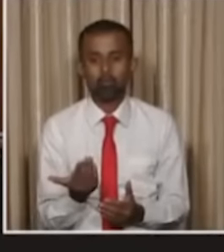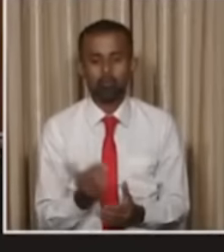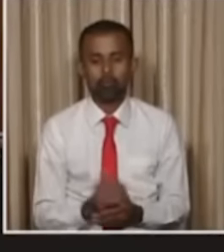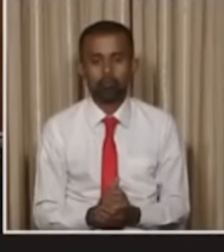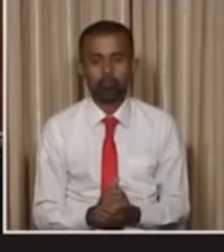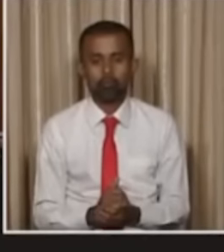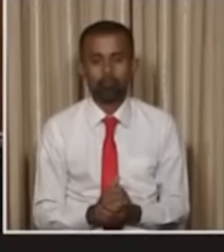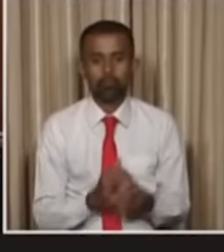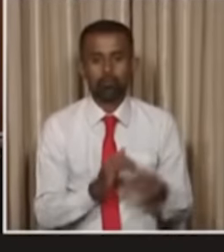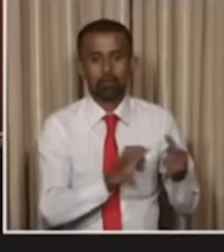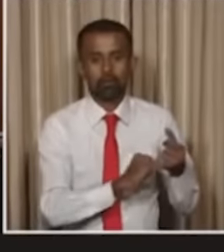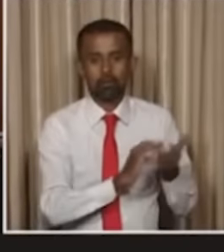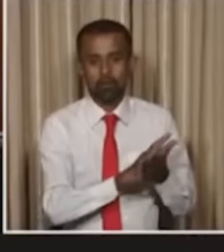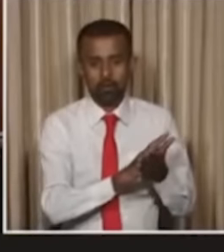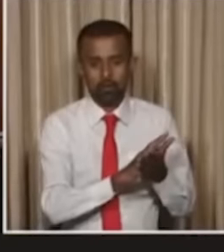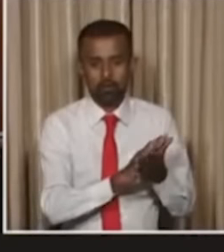ශාන්ත වණ්ඩාර